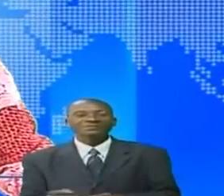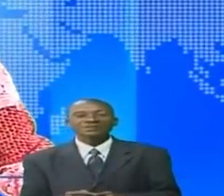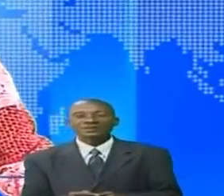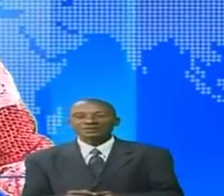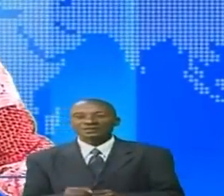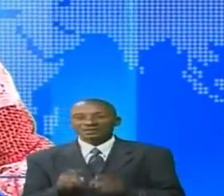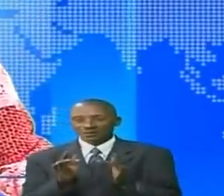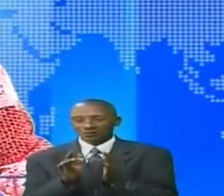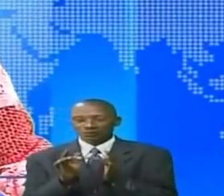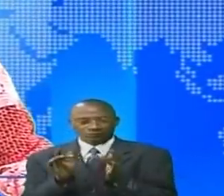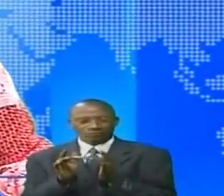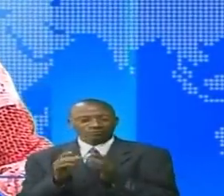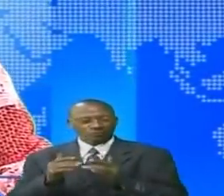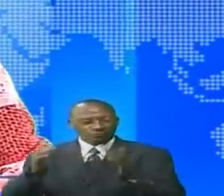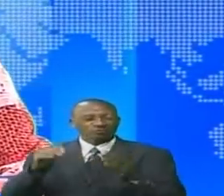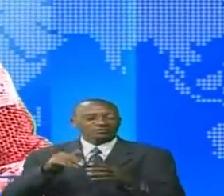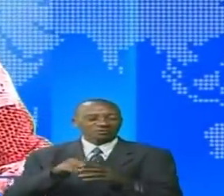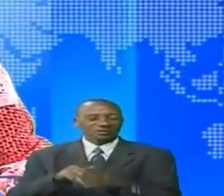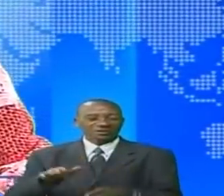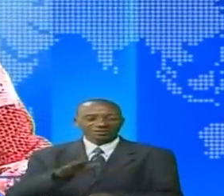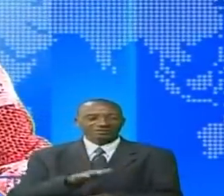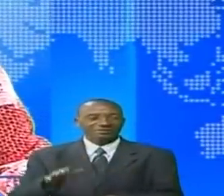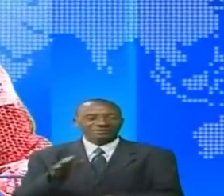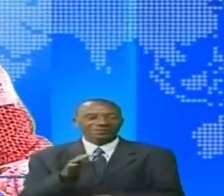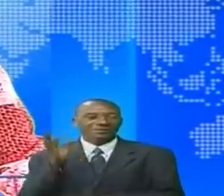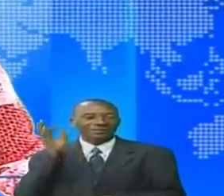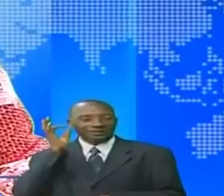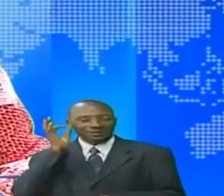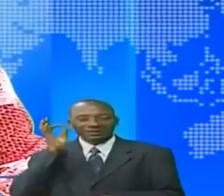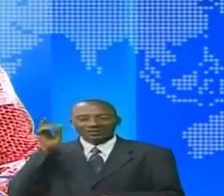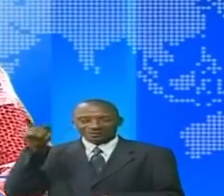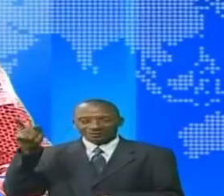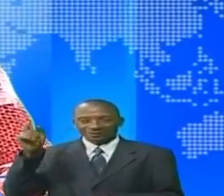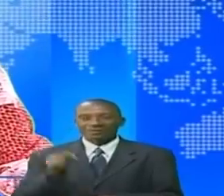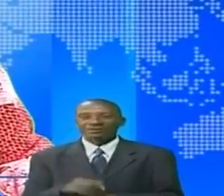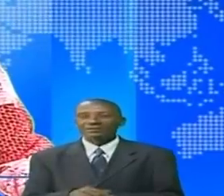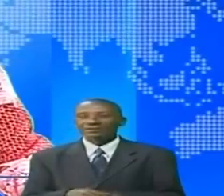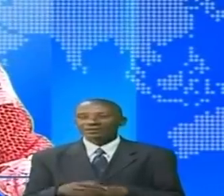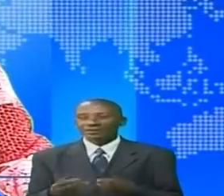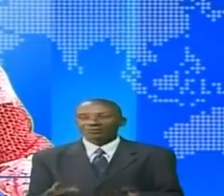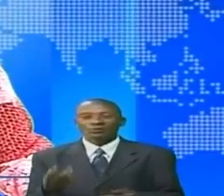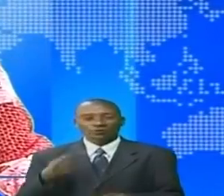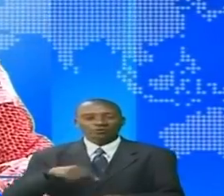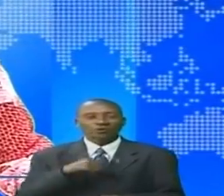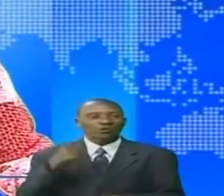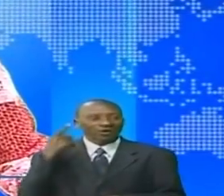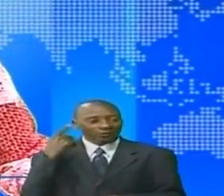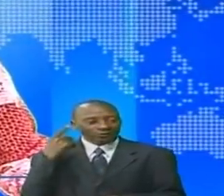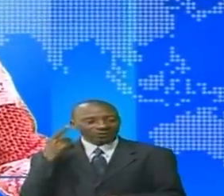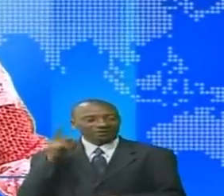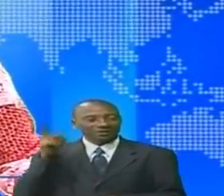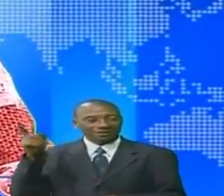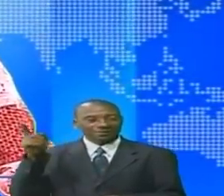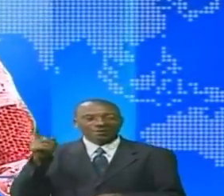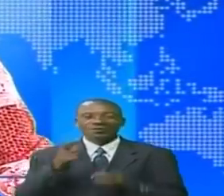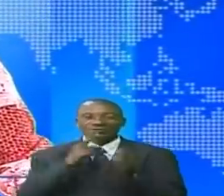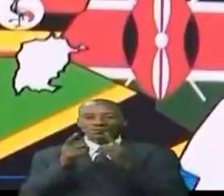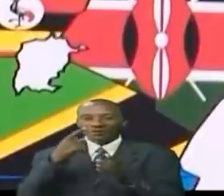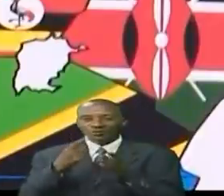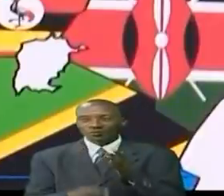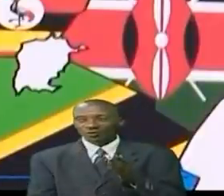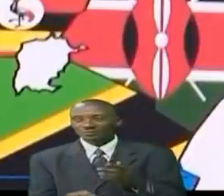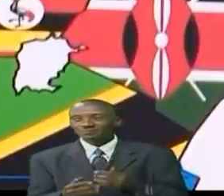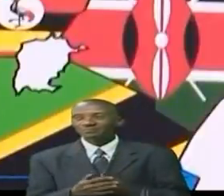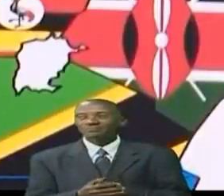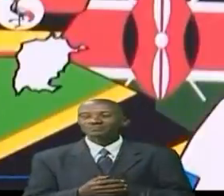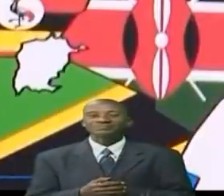se poursuivent à Nairobi, au Kenya, avec les groupes armés. On écoute les explications de notre envoyé spécial, Giscard Kousséma. Dans